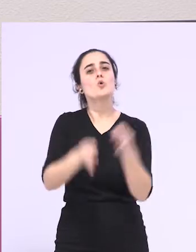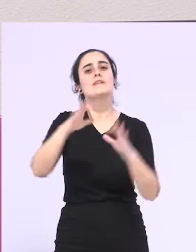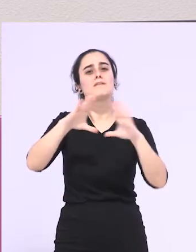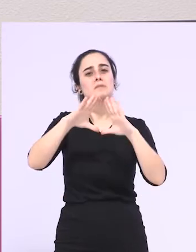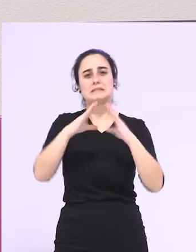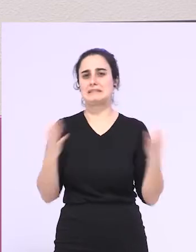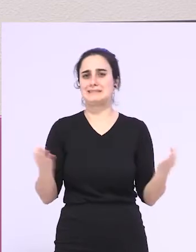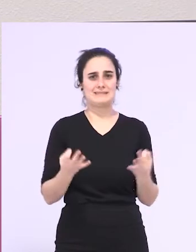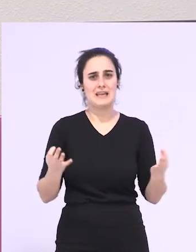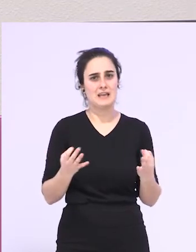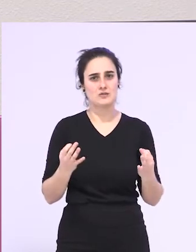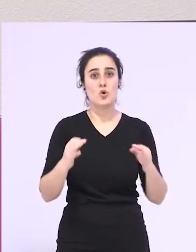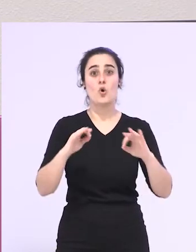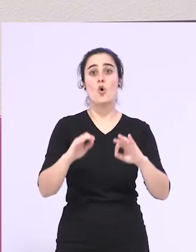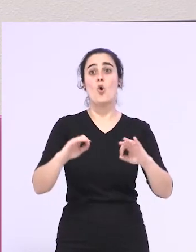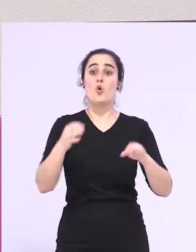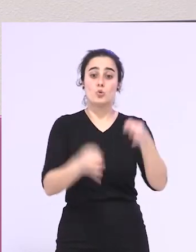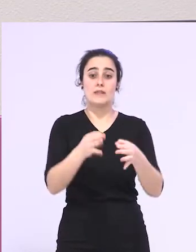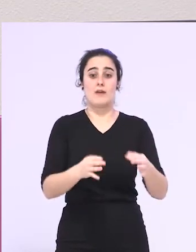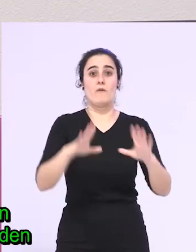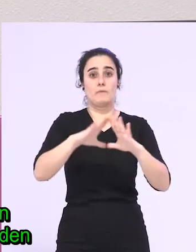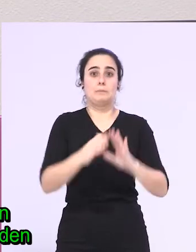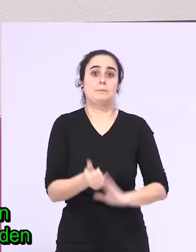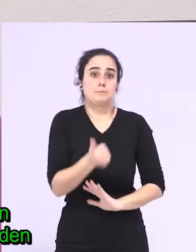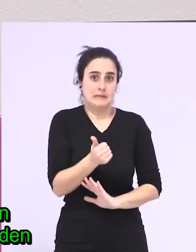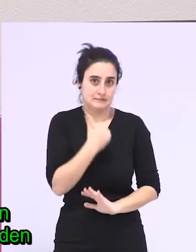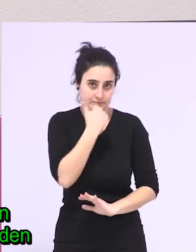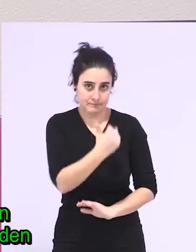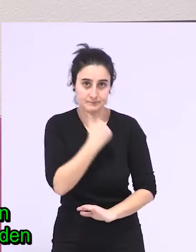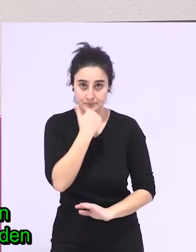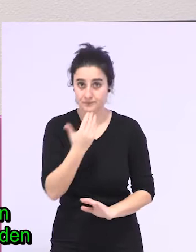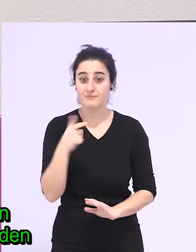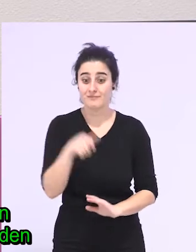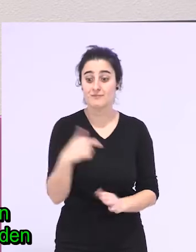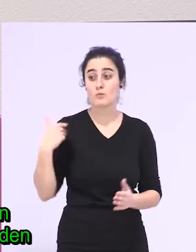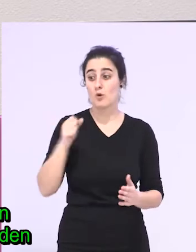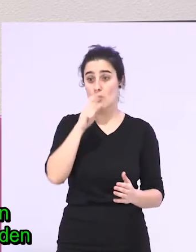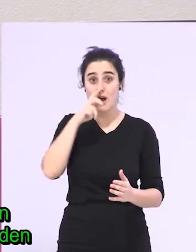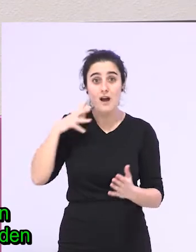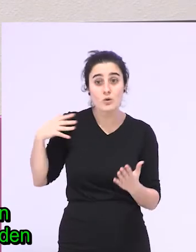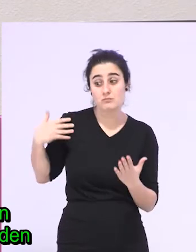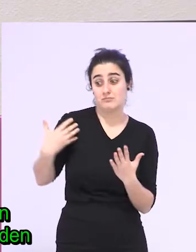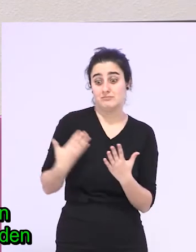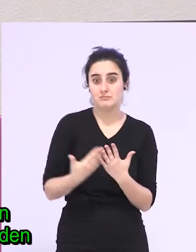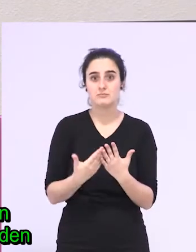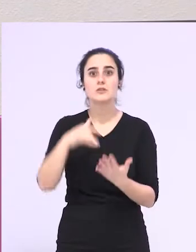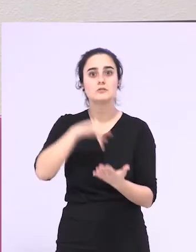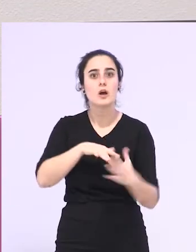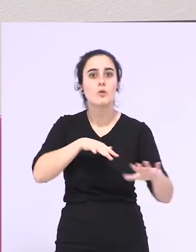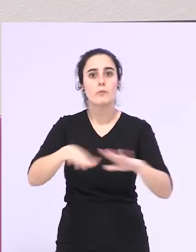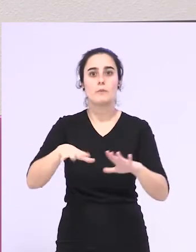edo gutxienez justizia feministago bat, ez? Eta hori izan da nolabait azkenen urtetan mugimendu feministan barruan zabaldu